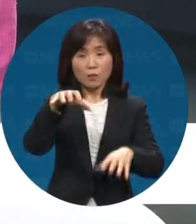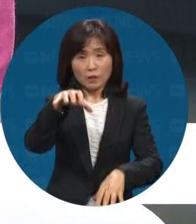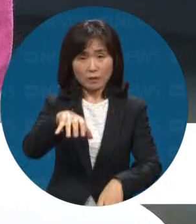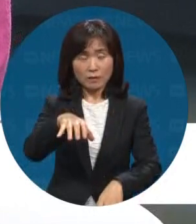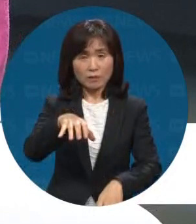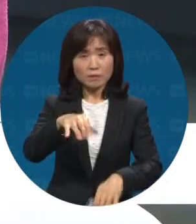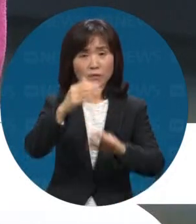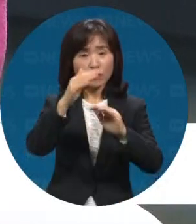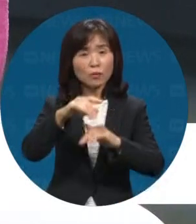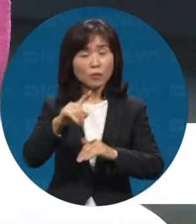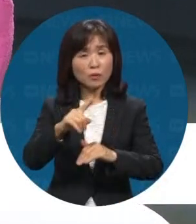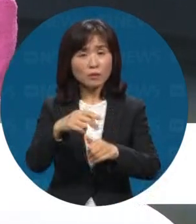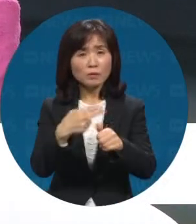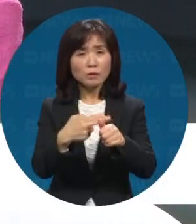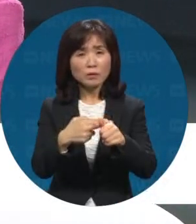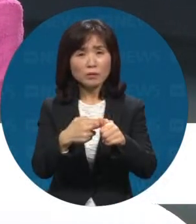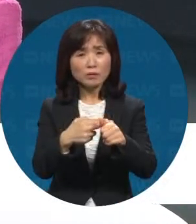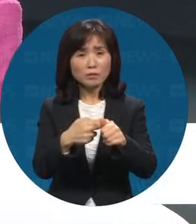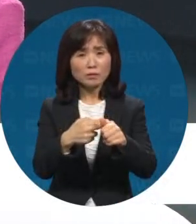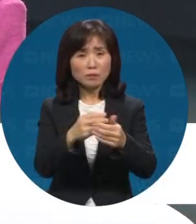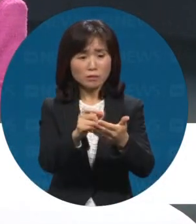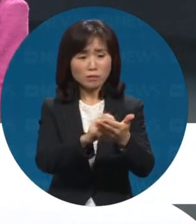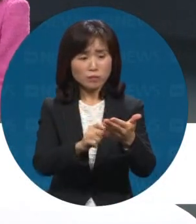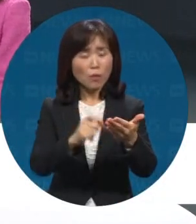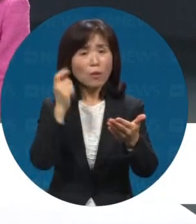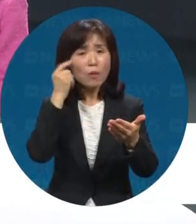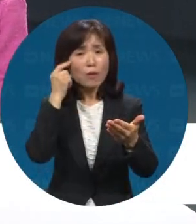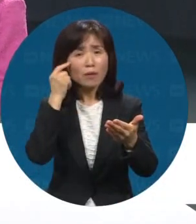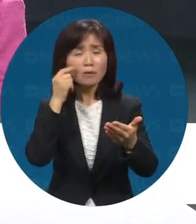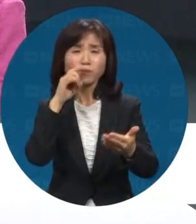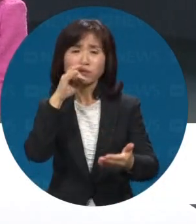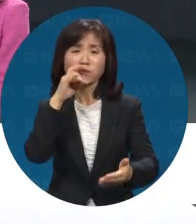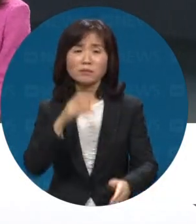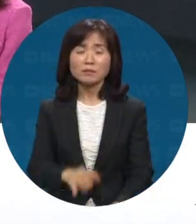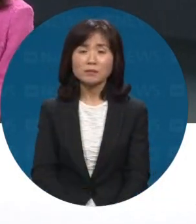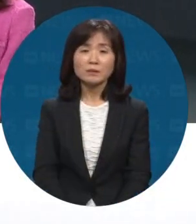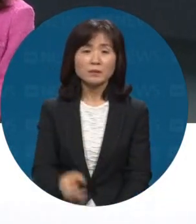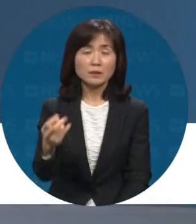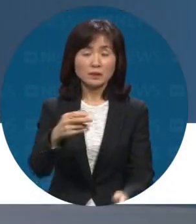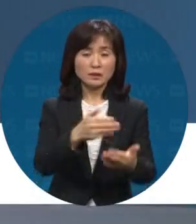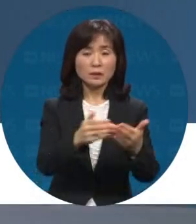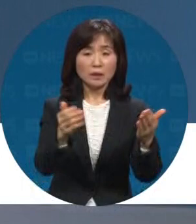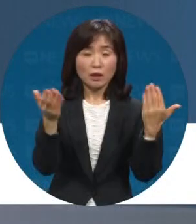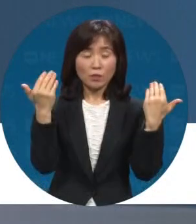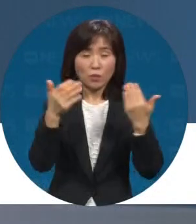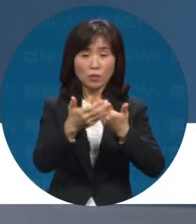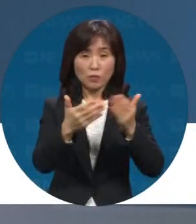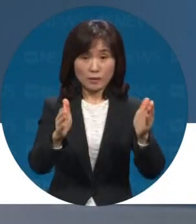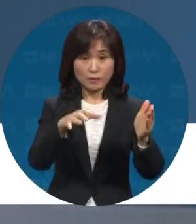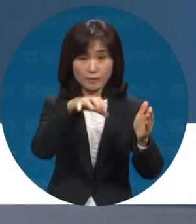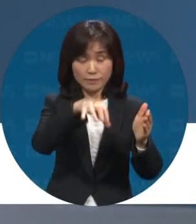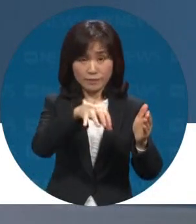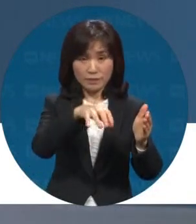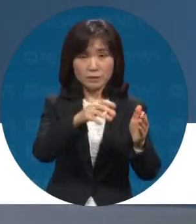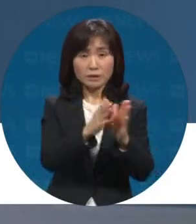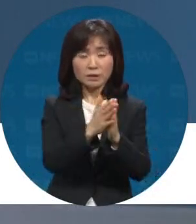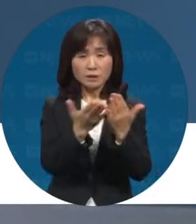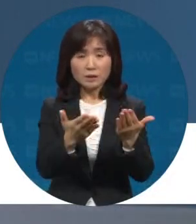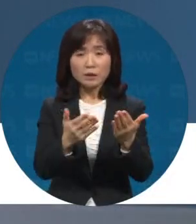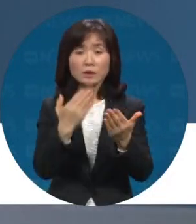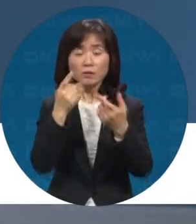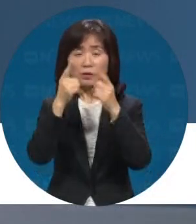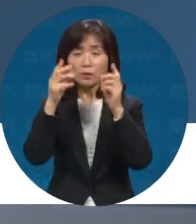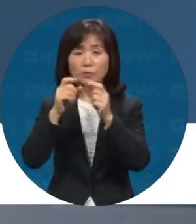어떤 내용인지 선생님들은 이런 책을 왜 쓰셨을까 또 궁금합니다네 다시 그리는 학교 공간이라는 책은 서울대학교